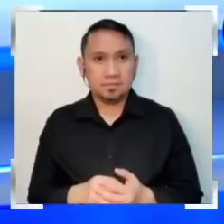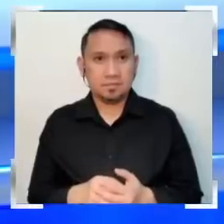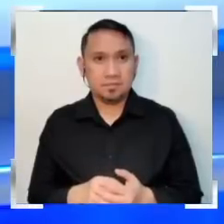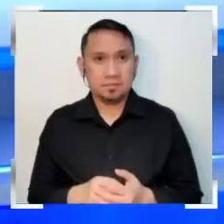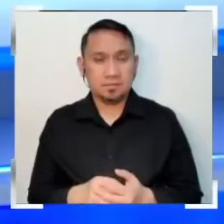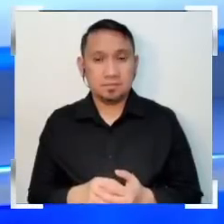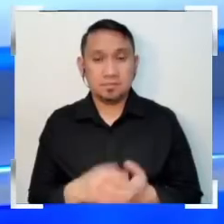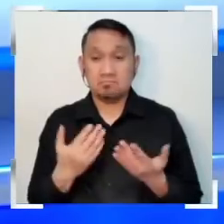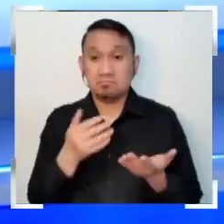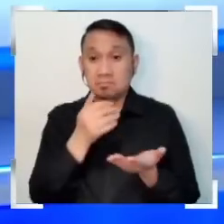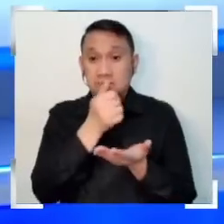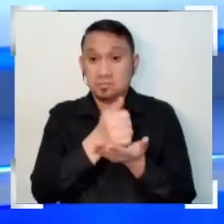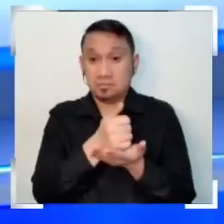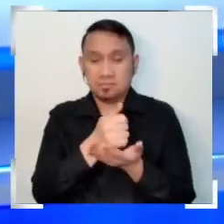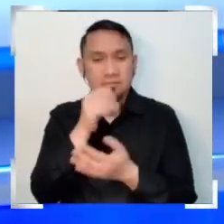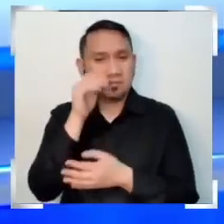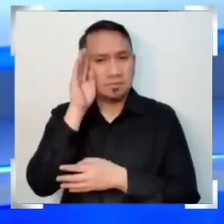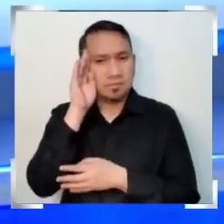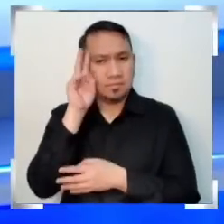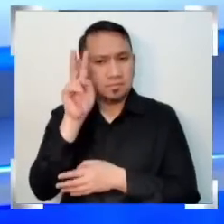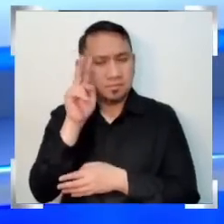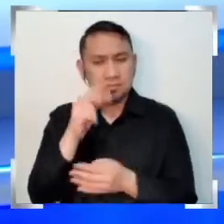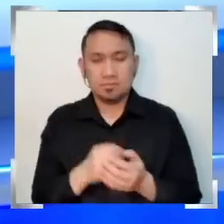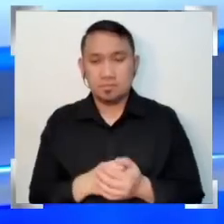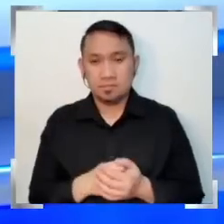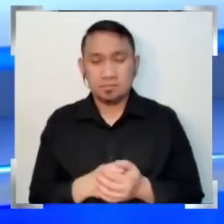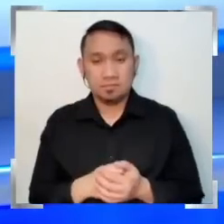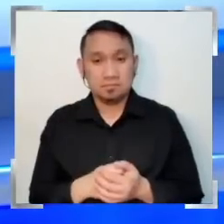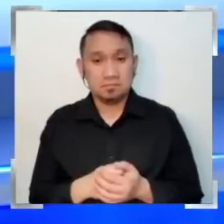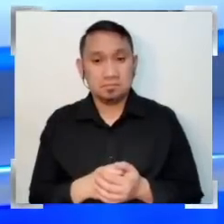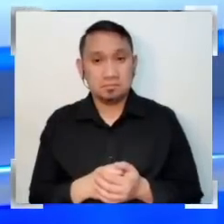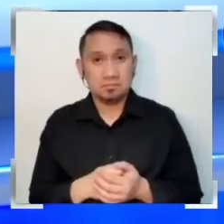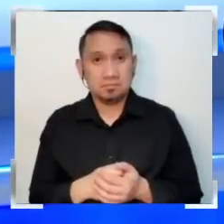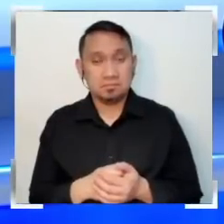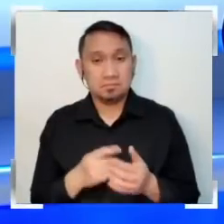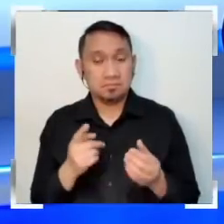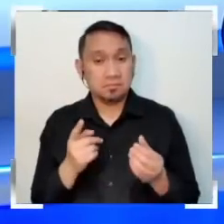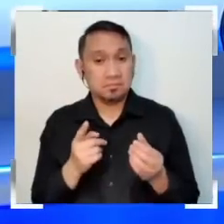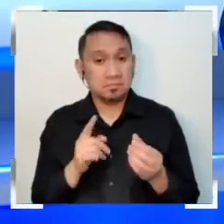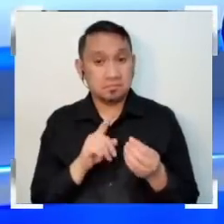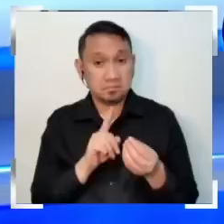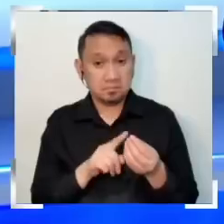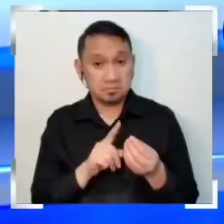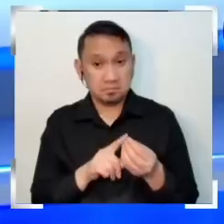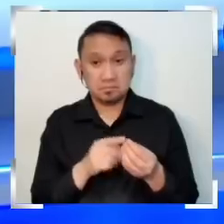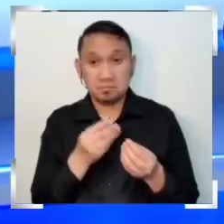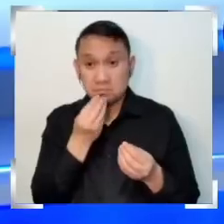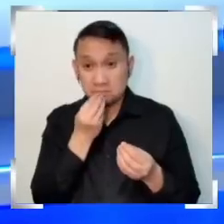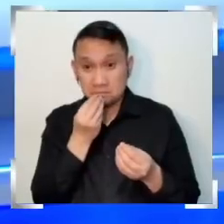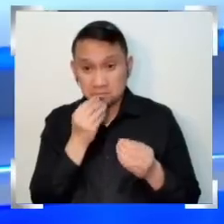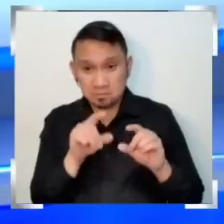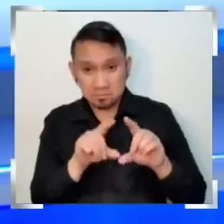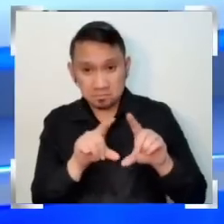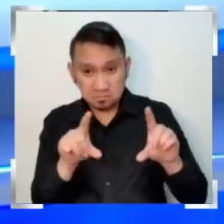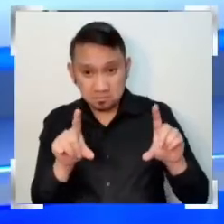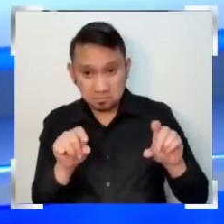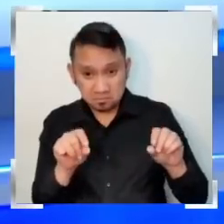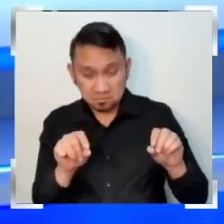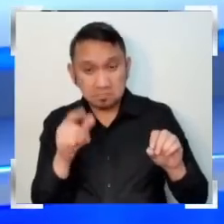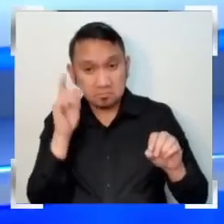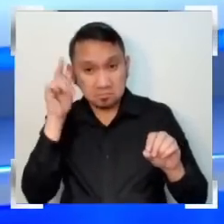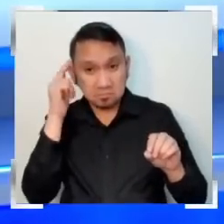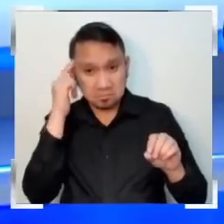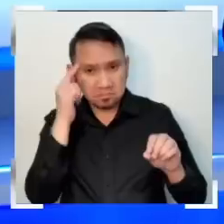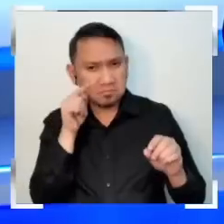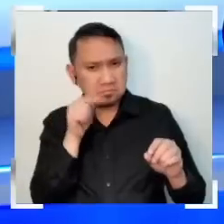Aprobado na ni Pangulong Bongbong Marcos ang pilot run ng food stamp program ng gobyerno na layong magbigay tulong sa pinakamahihirap